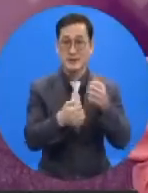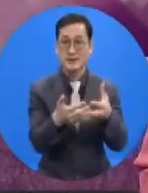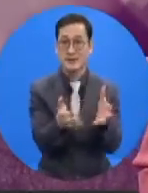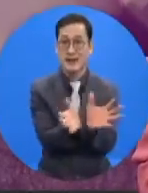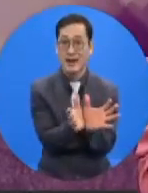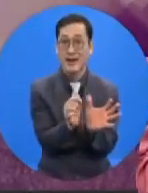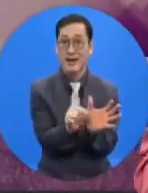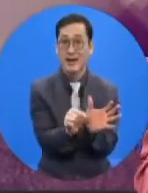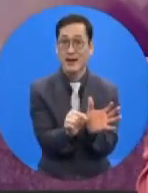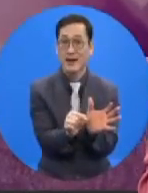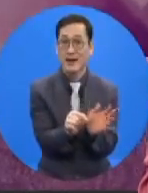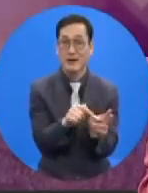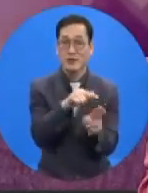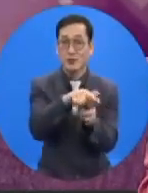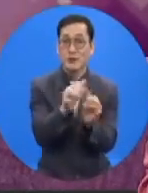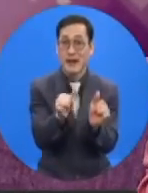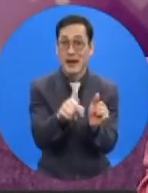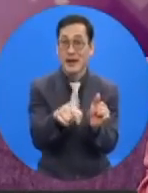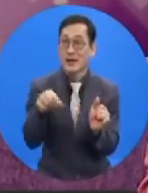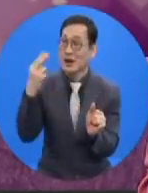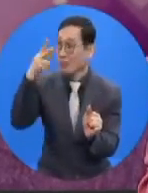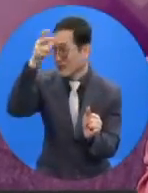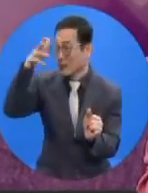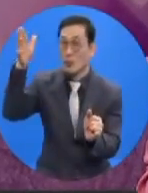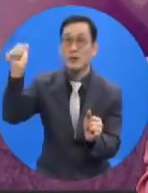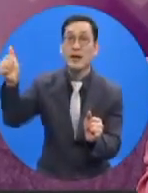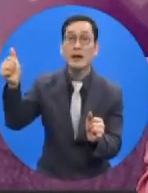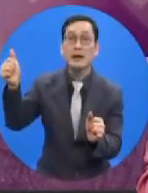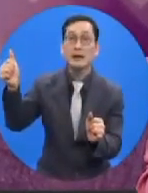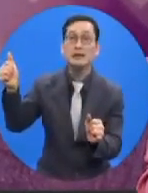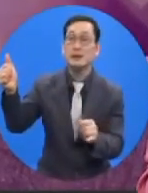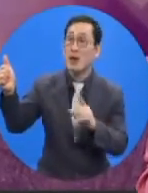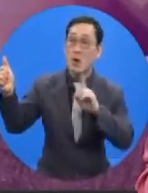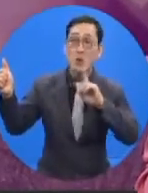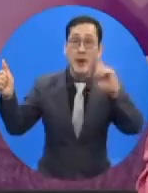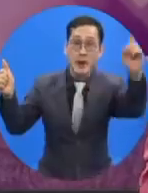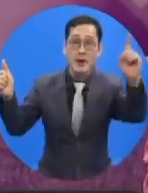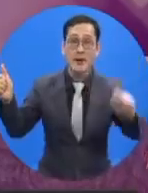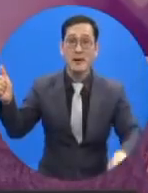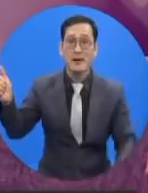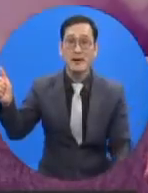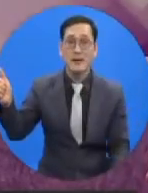열린민주당의 후보들이 윤석열 총장을 고발을 했습니다.